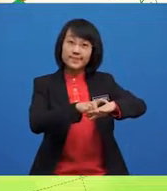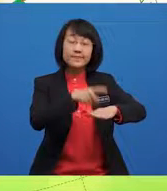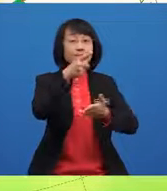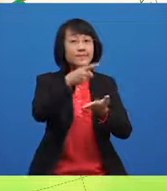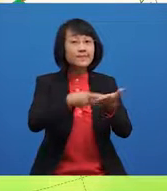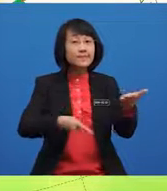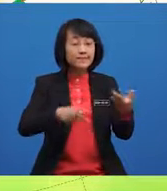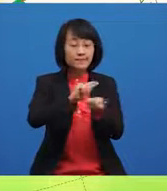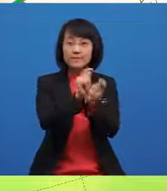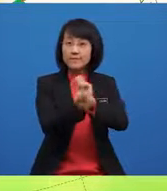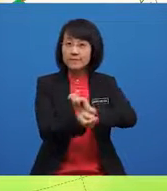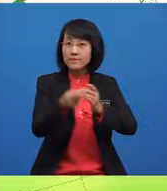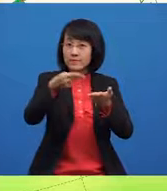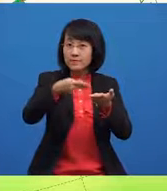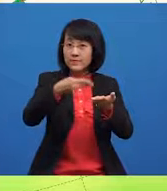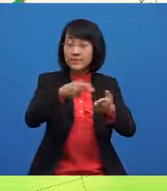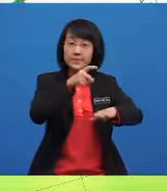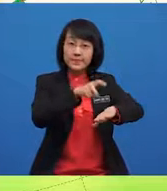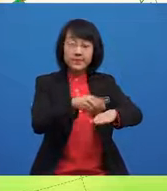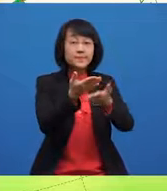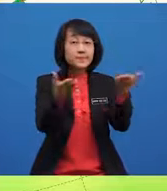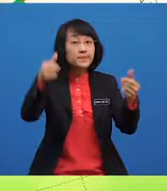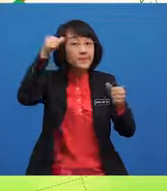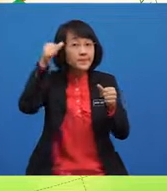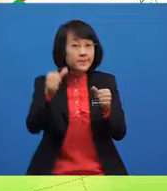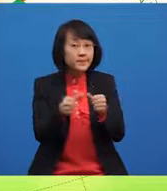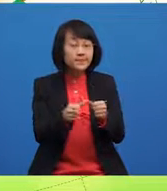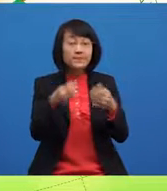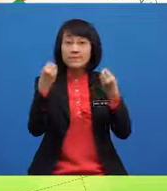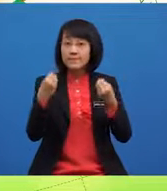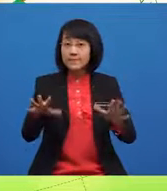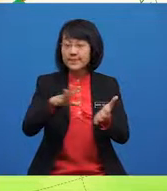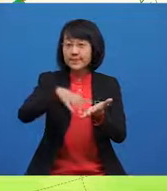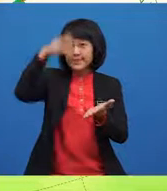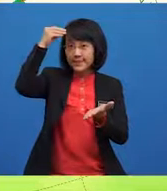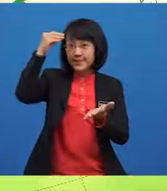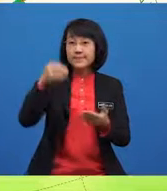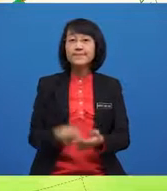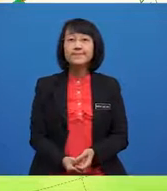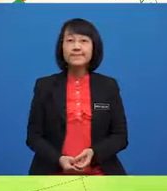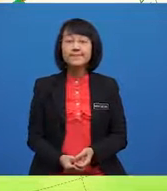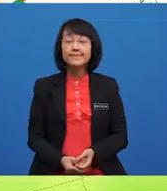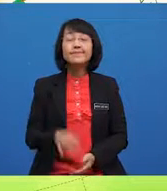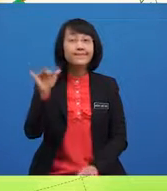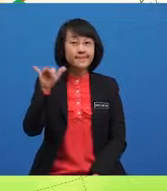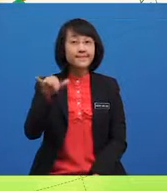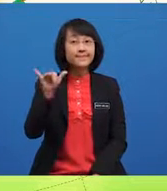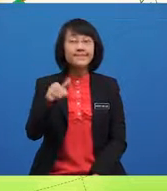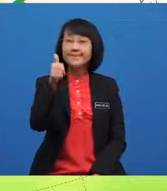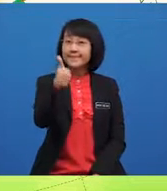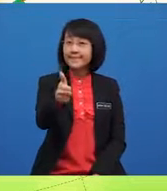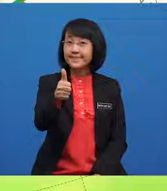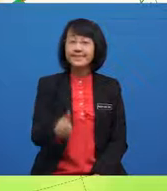Apakah penukaran unit masa yang kamu ingat dan telah pelajari? Ya,